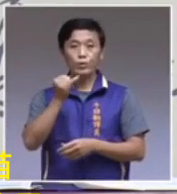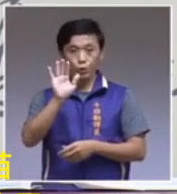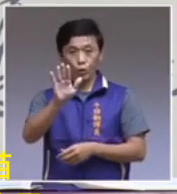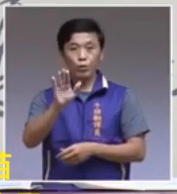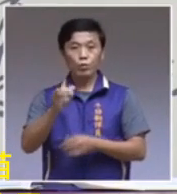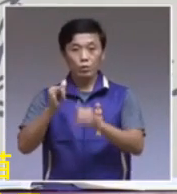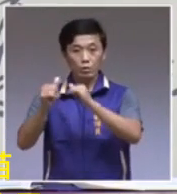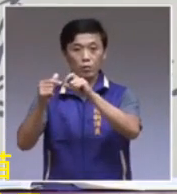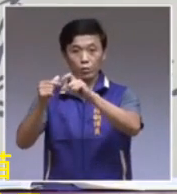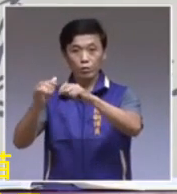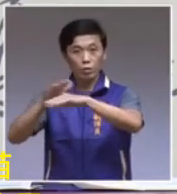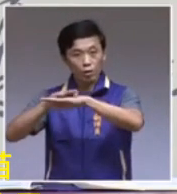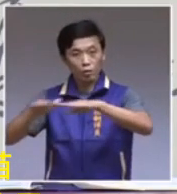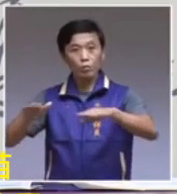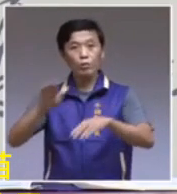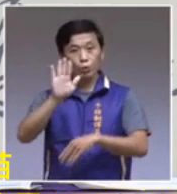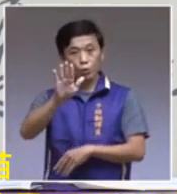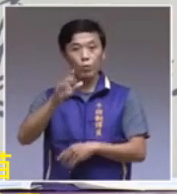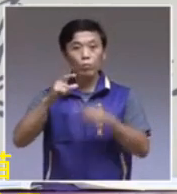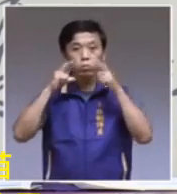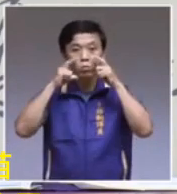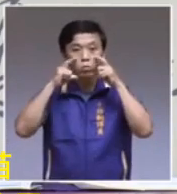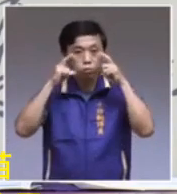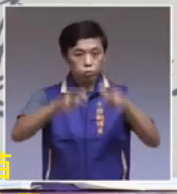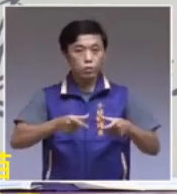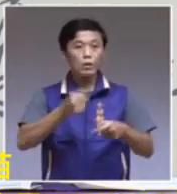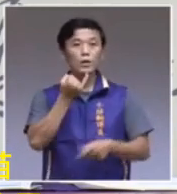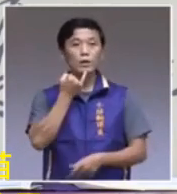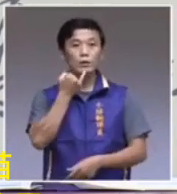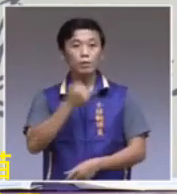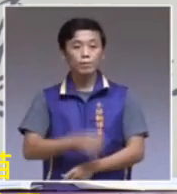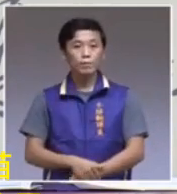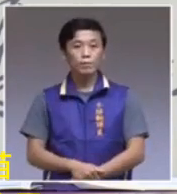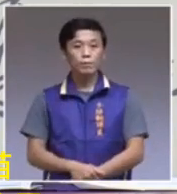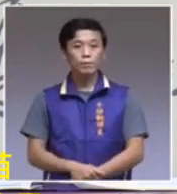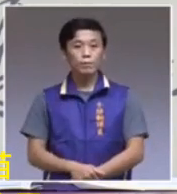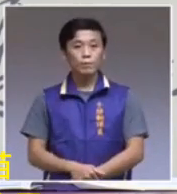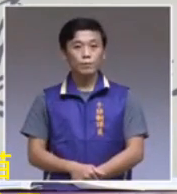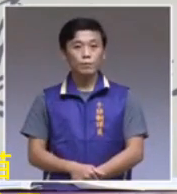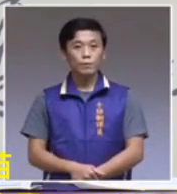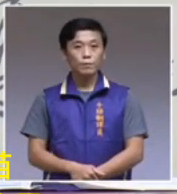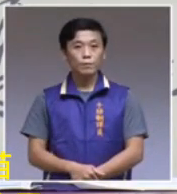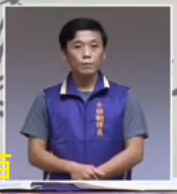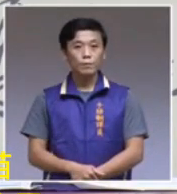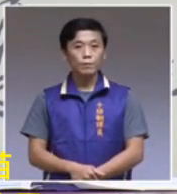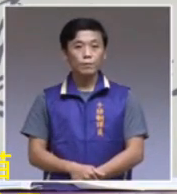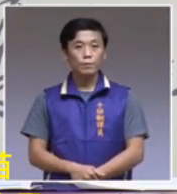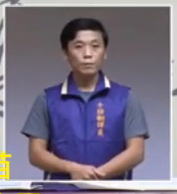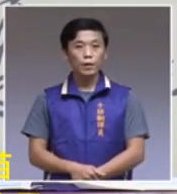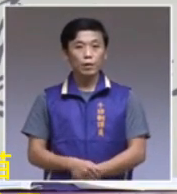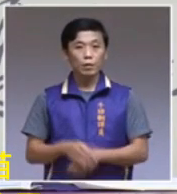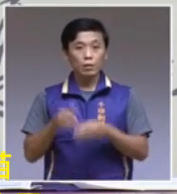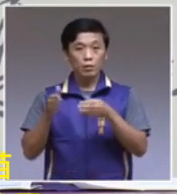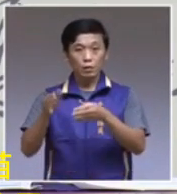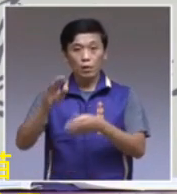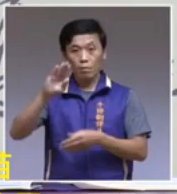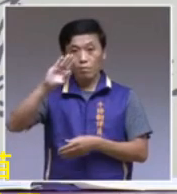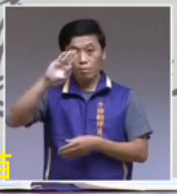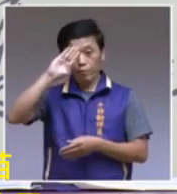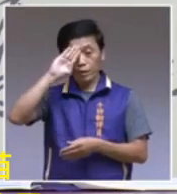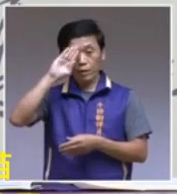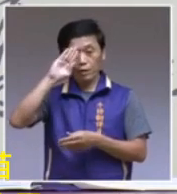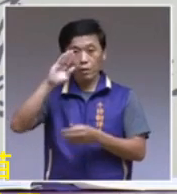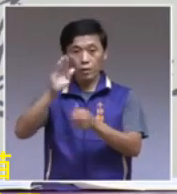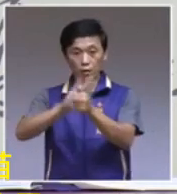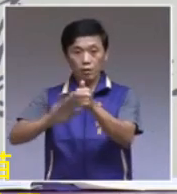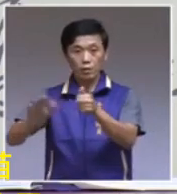才可以把我们的口罩拿下来我们才能够降低我们这个疾病的这个致死